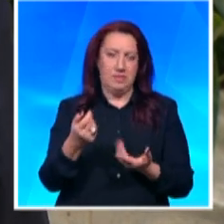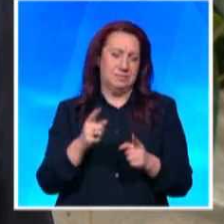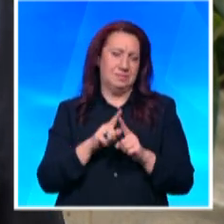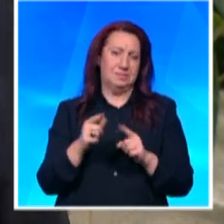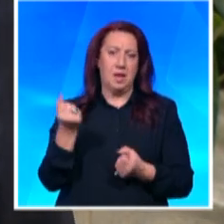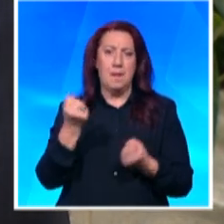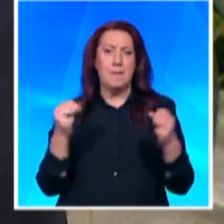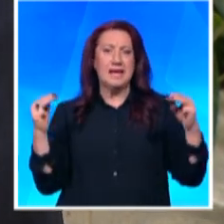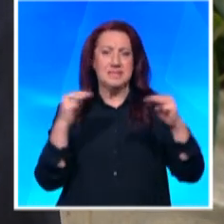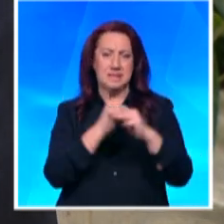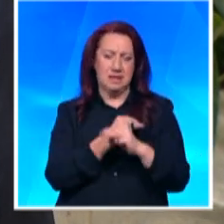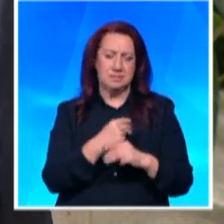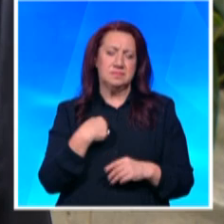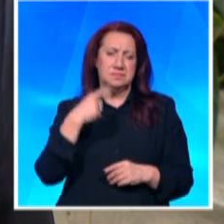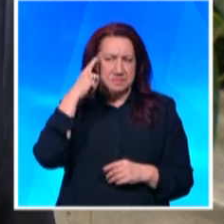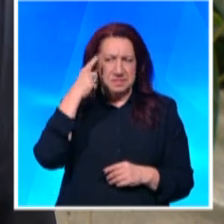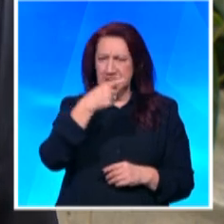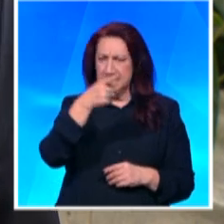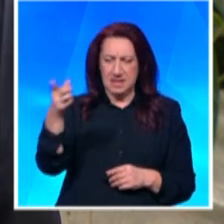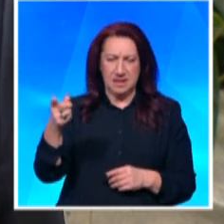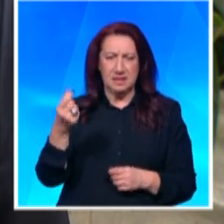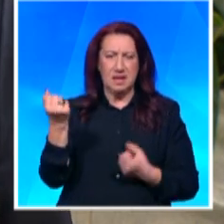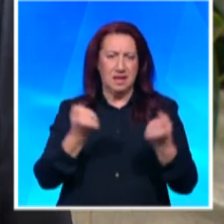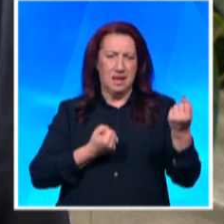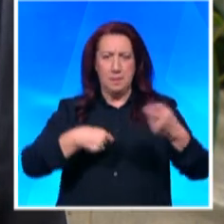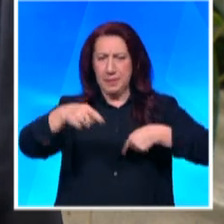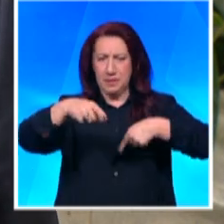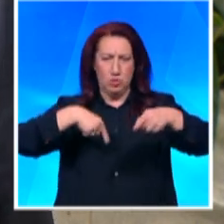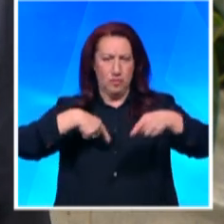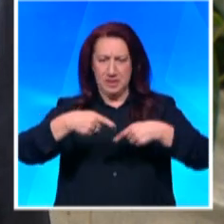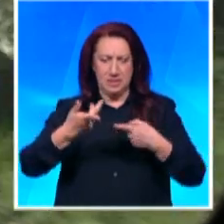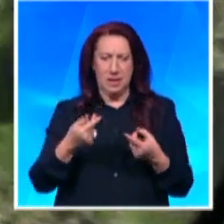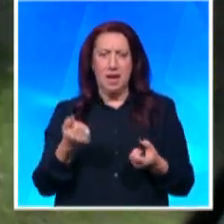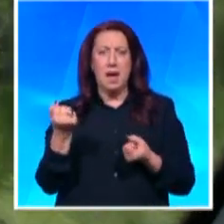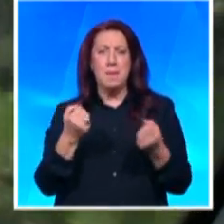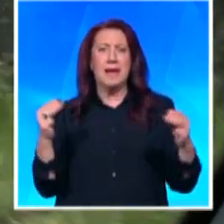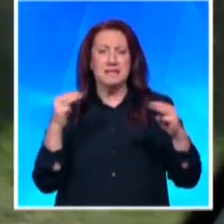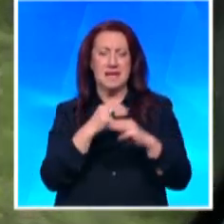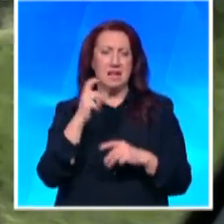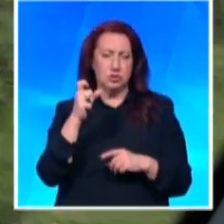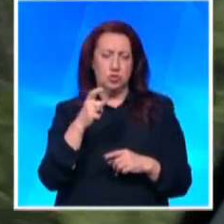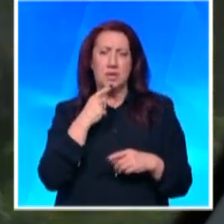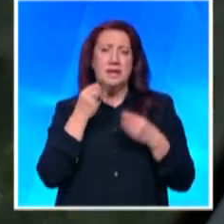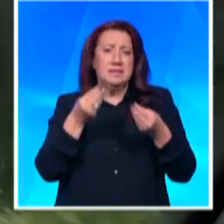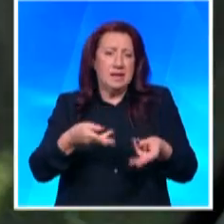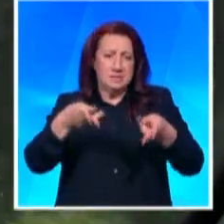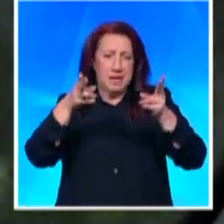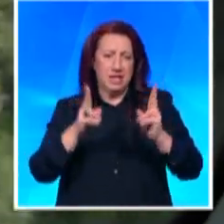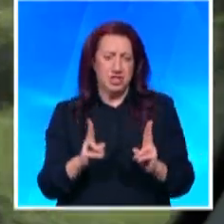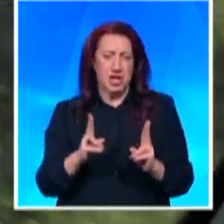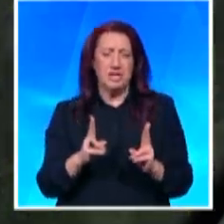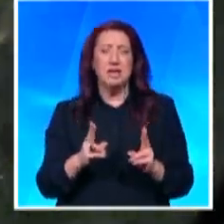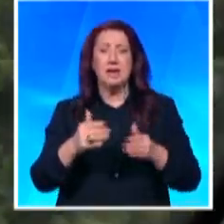че всички пътувате по магистралата. Това, което сме издали като решение за строеж и сме одобрили проект, това е частта, която е